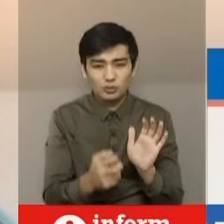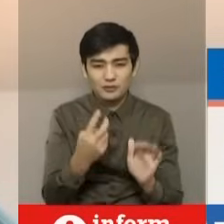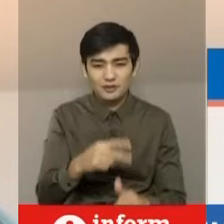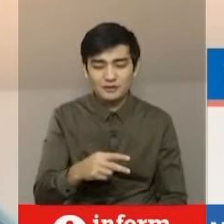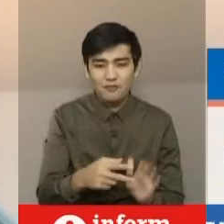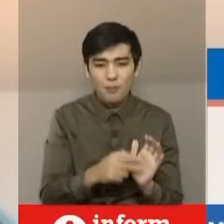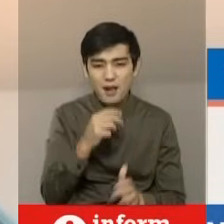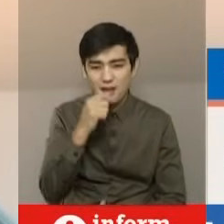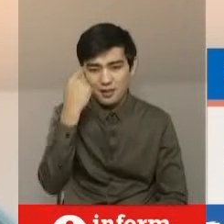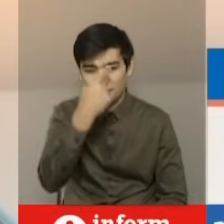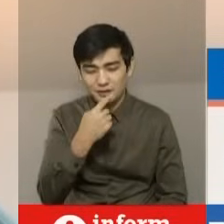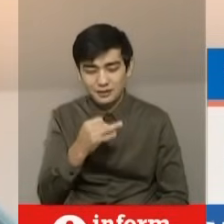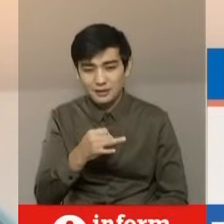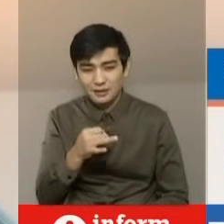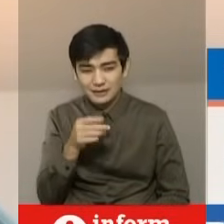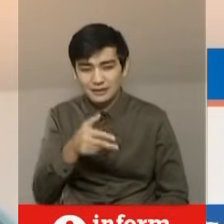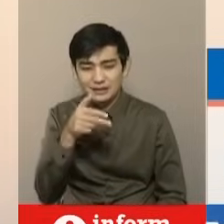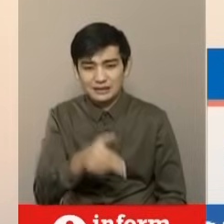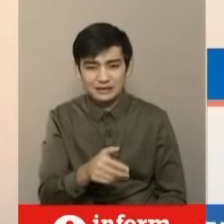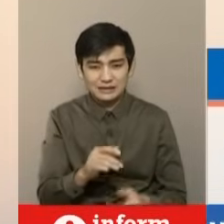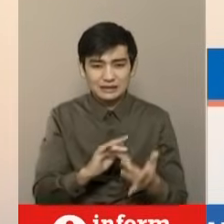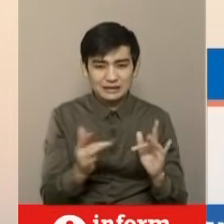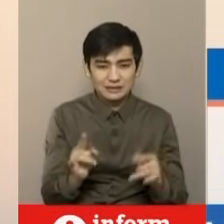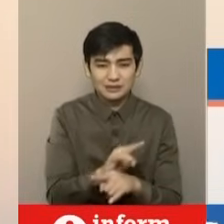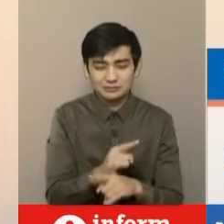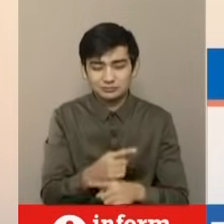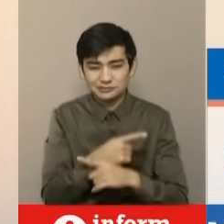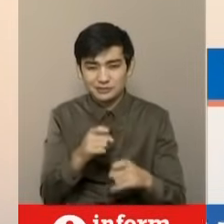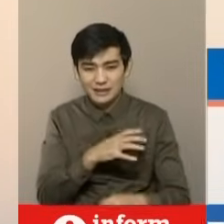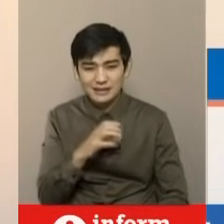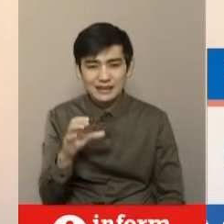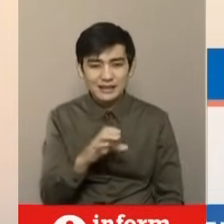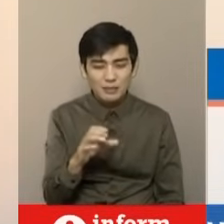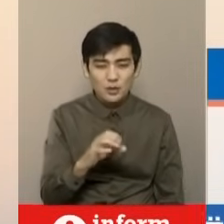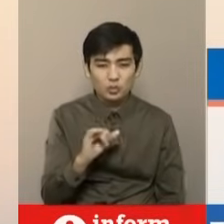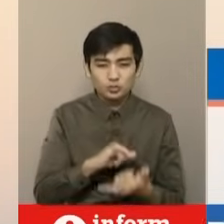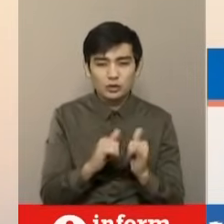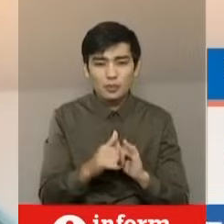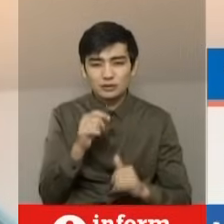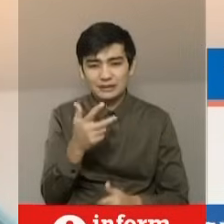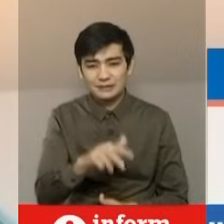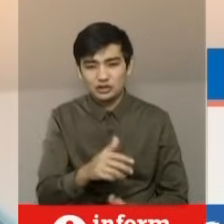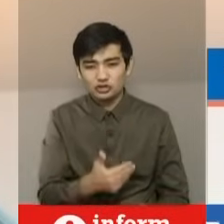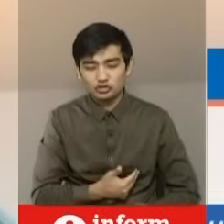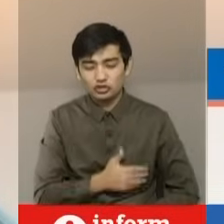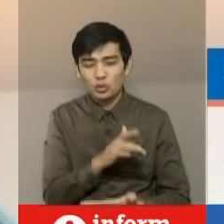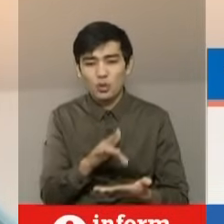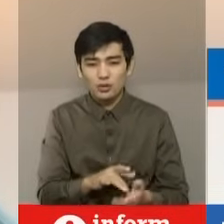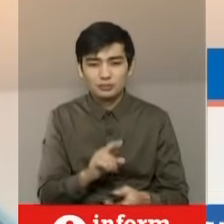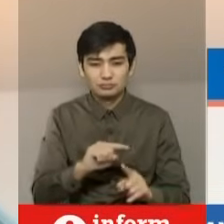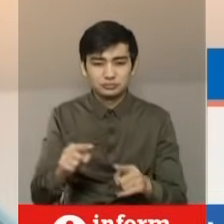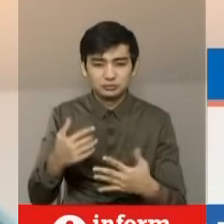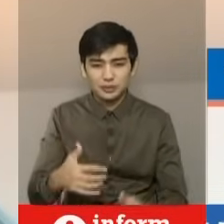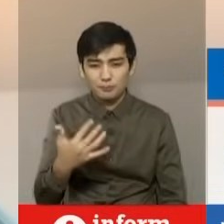совершивших более 3.000 интернет-мошенничества в сентябре в у сменного ске задержаны трое жителей города совершивших более